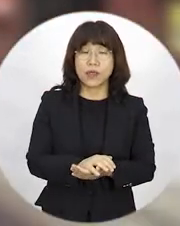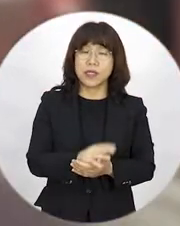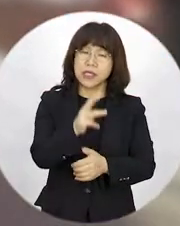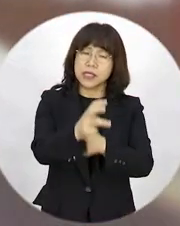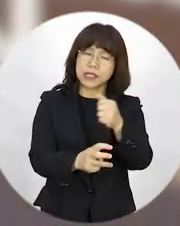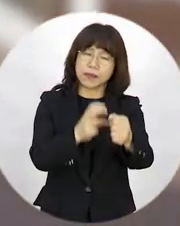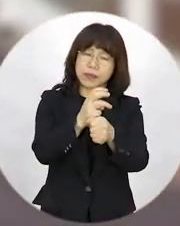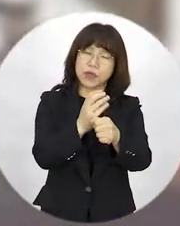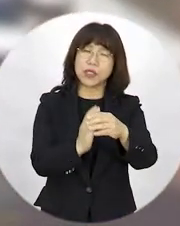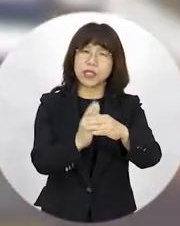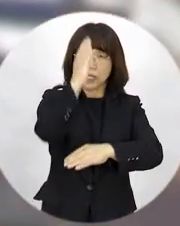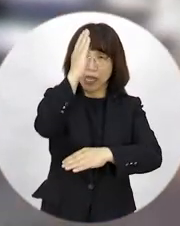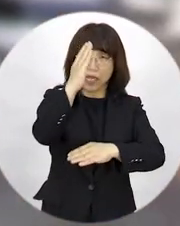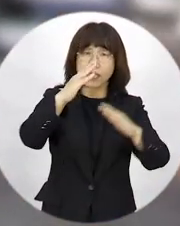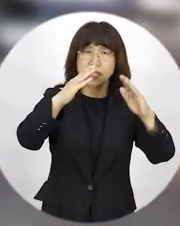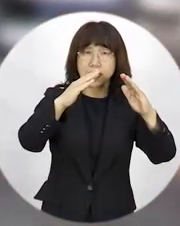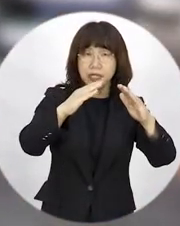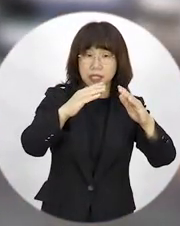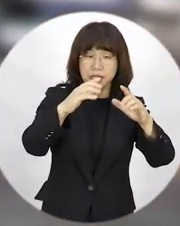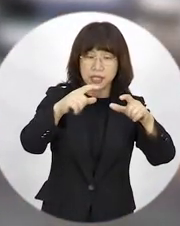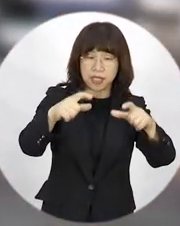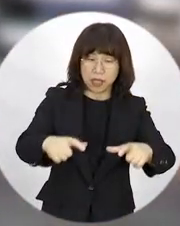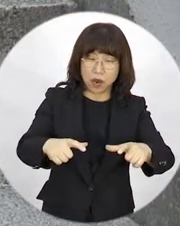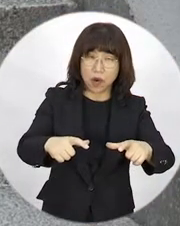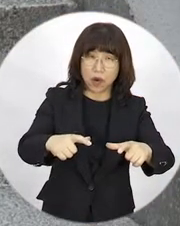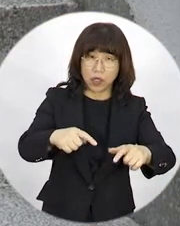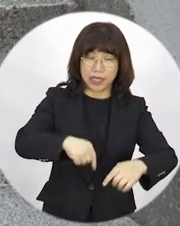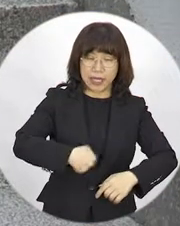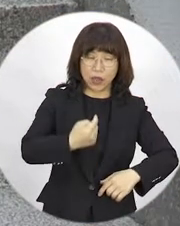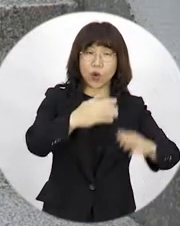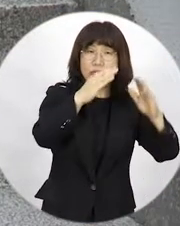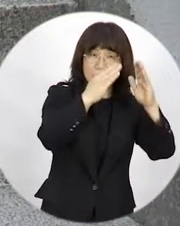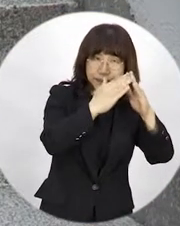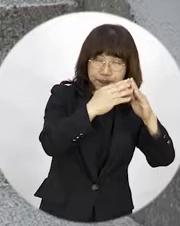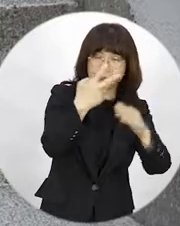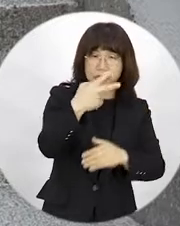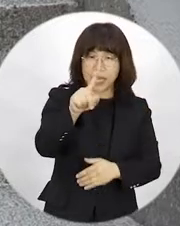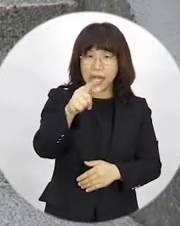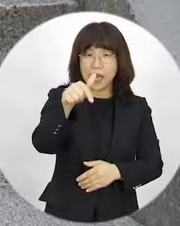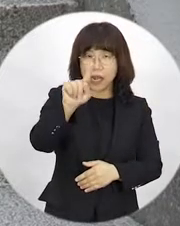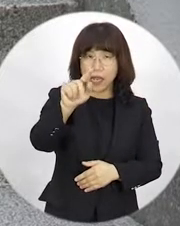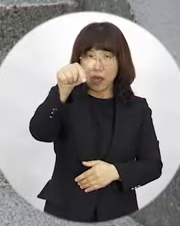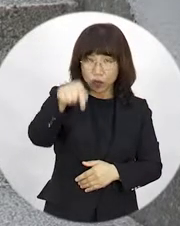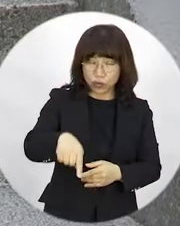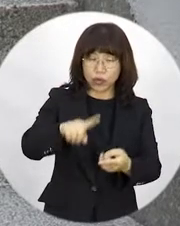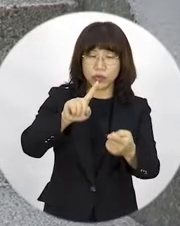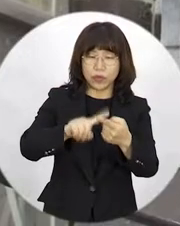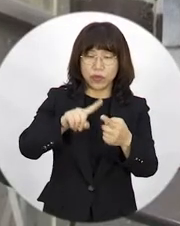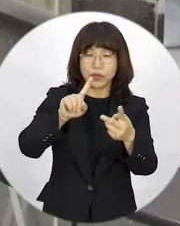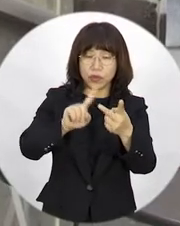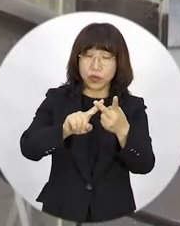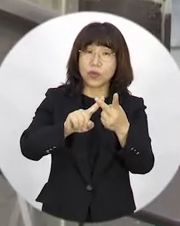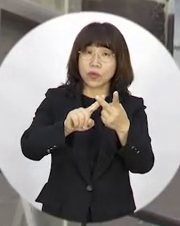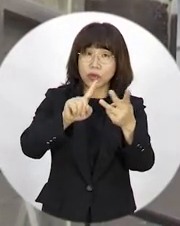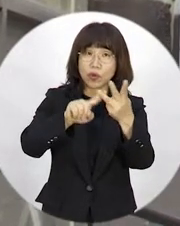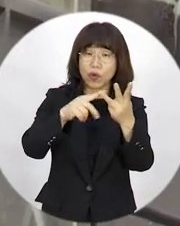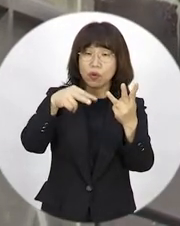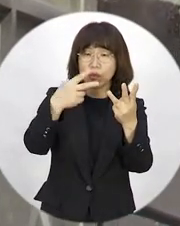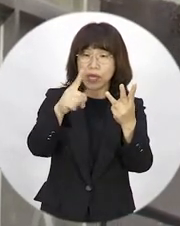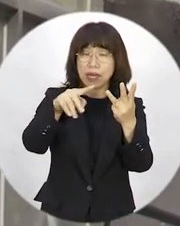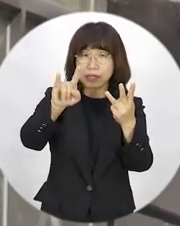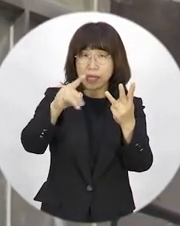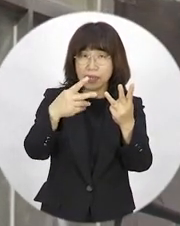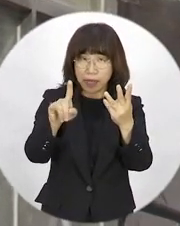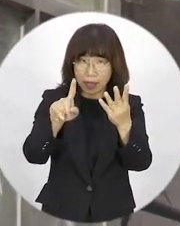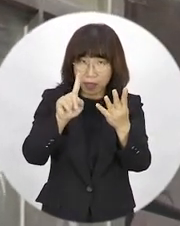사용승인을 받고 30년이 지난 지역 내 단독주택 다가구주택 다세대주택 옆면 적 1000제 고